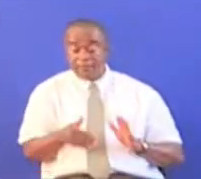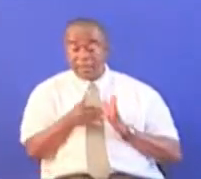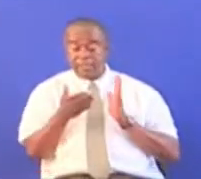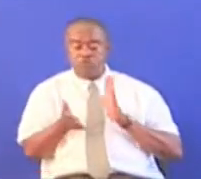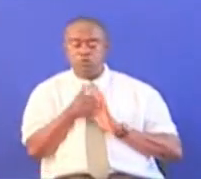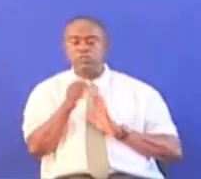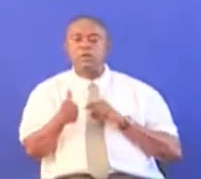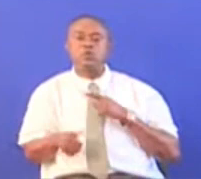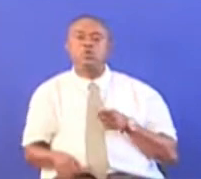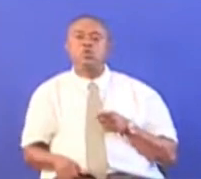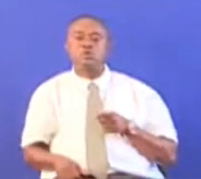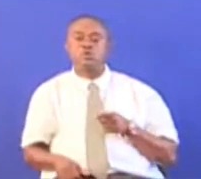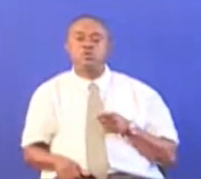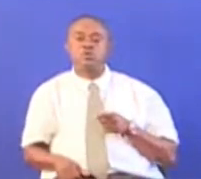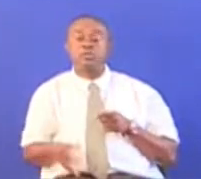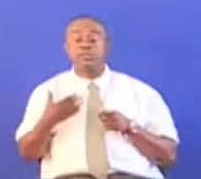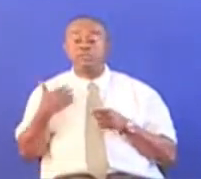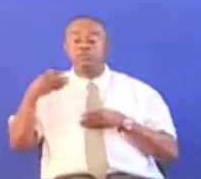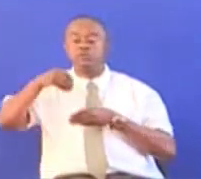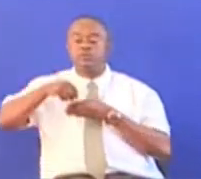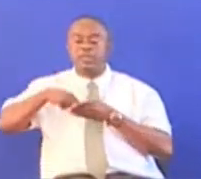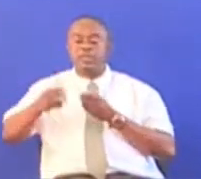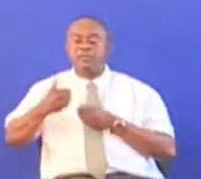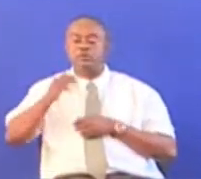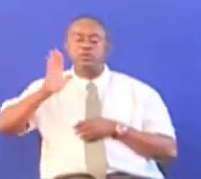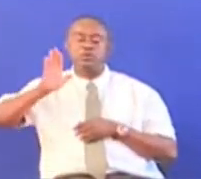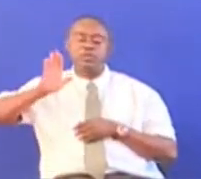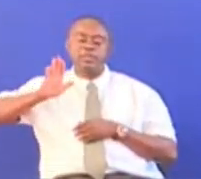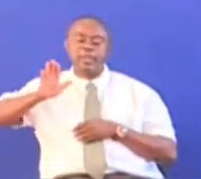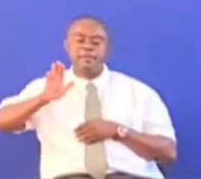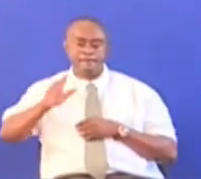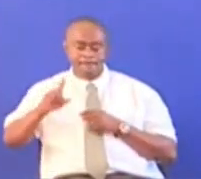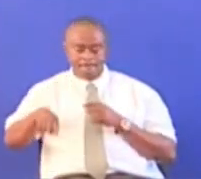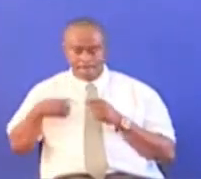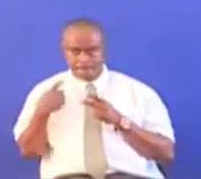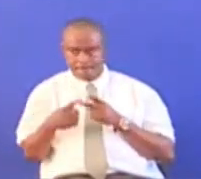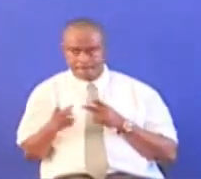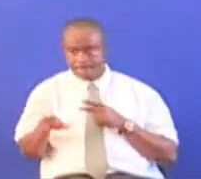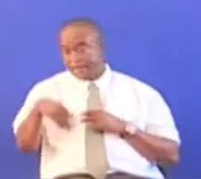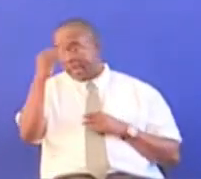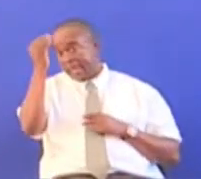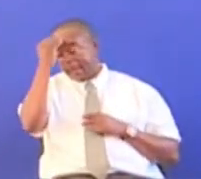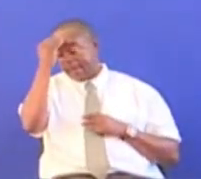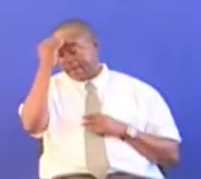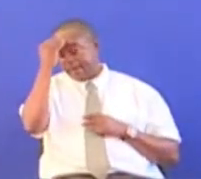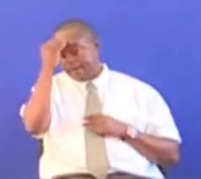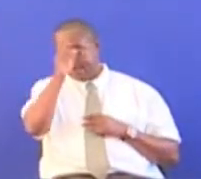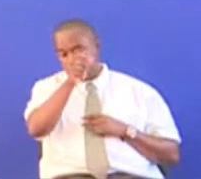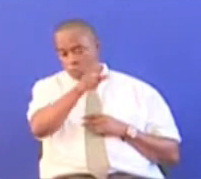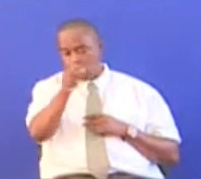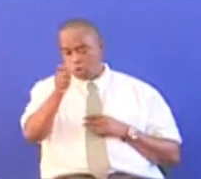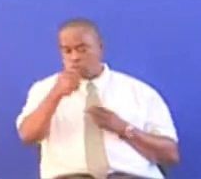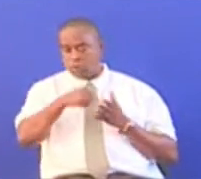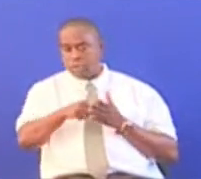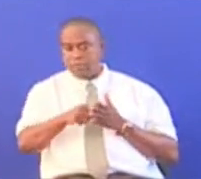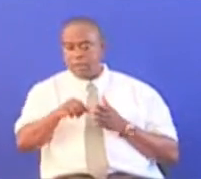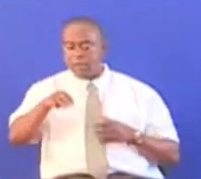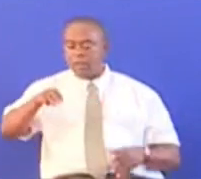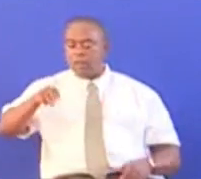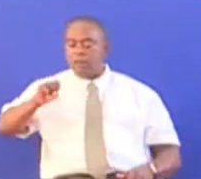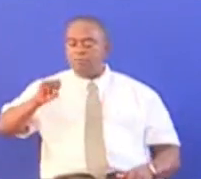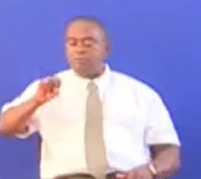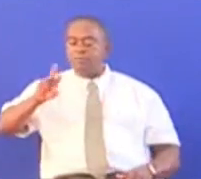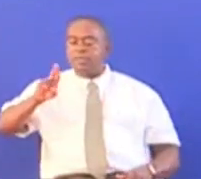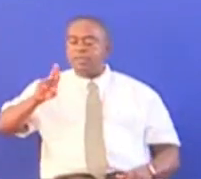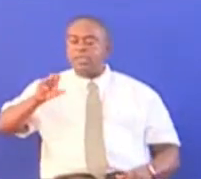sasa hivi, lakini yenyewe tulijumuisha kwenye makusanyo yao. Lakini pia vile vile elimu kwa wale ambao wanatakiwa kulipa ile mirabaha